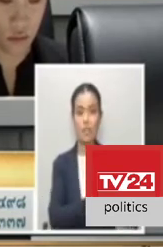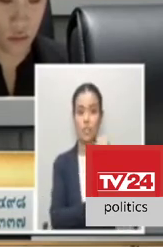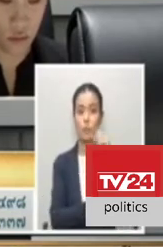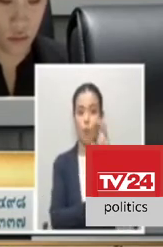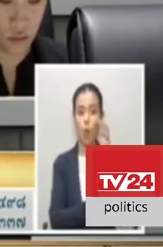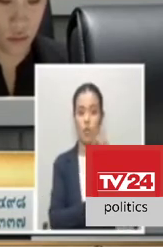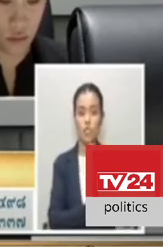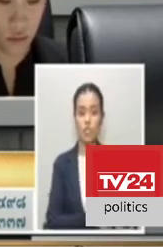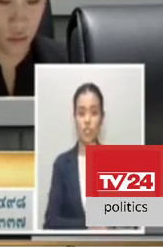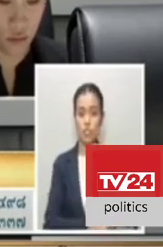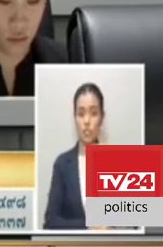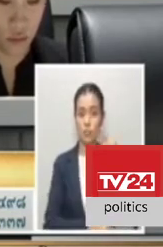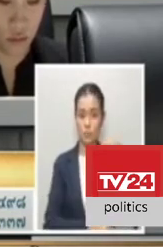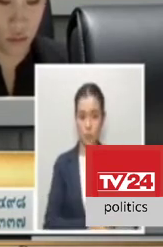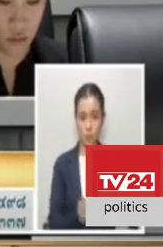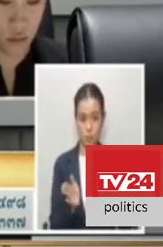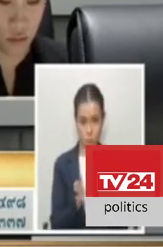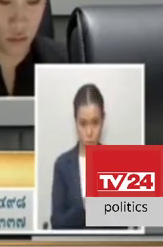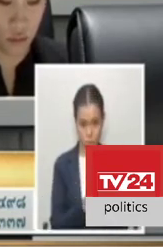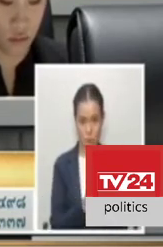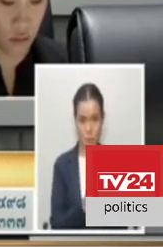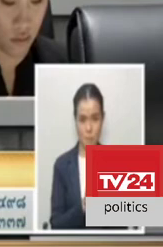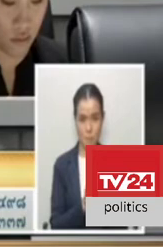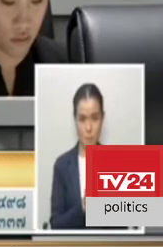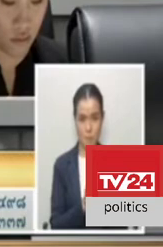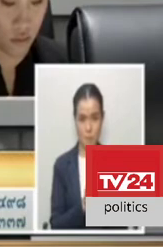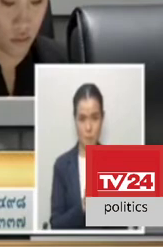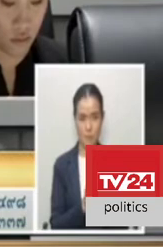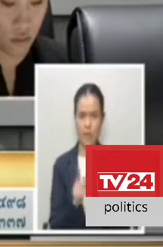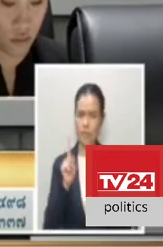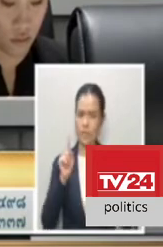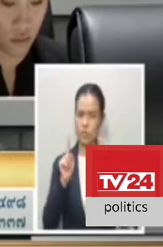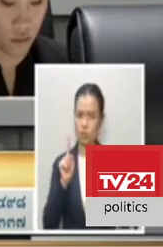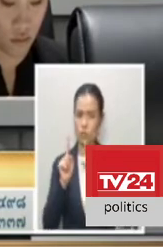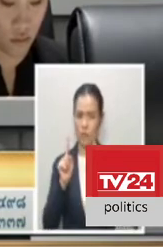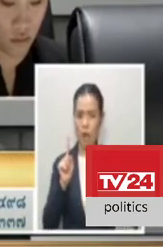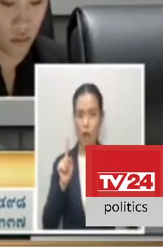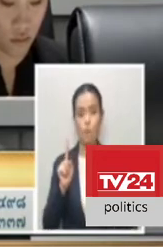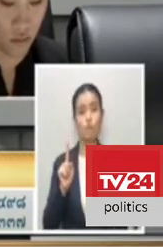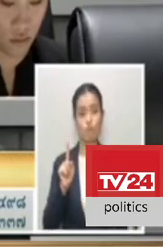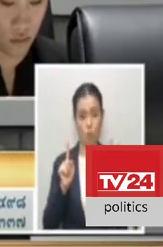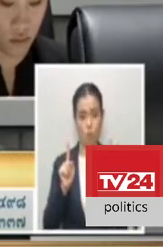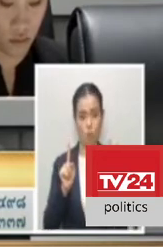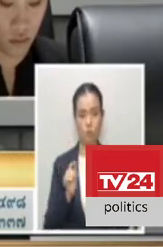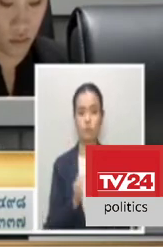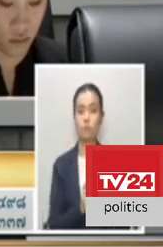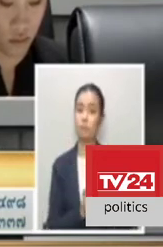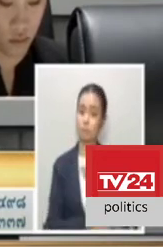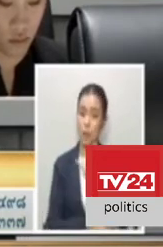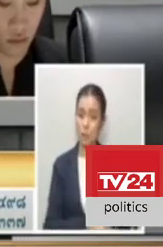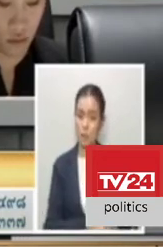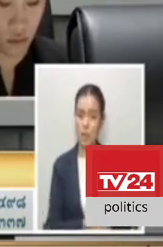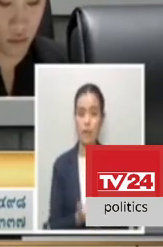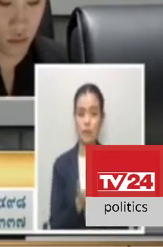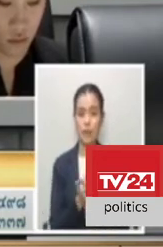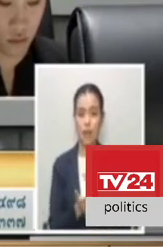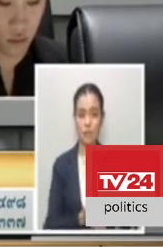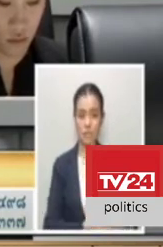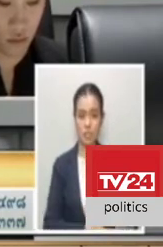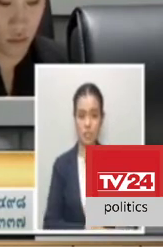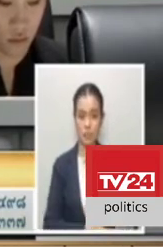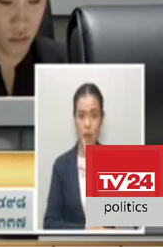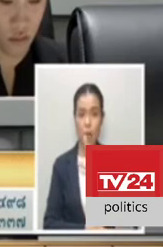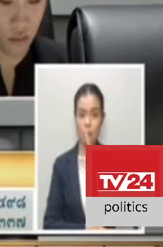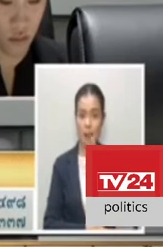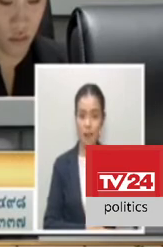มกันกว่าคิดเป็น1ใน3ของโลกค่ะหรือมีมูลค่าราว23ล้านล้